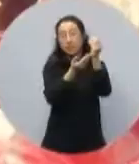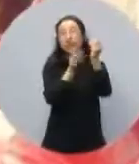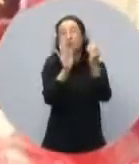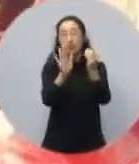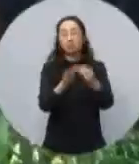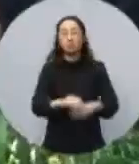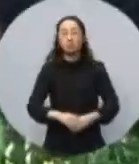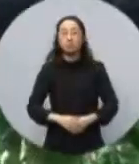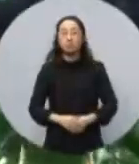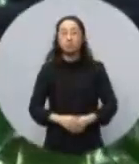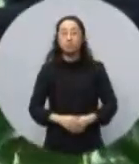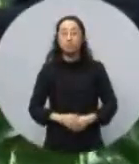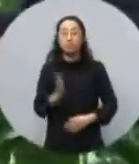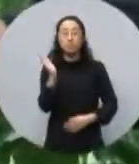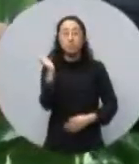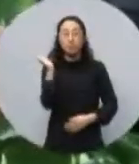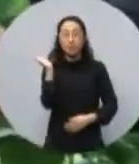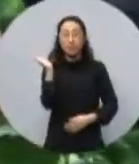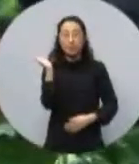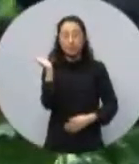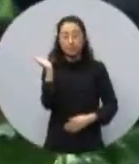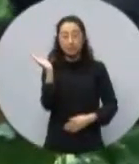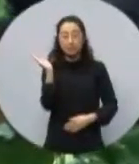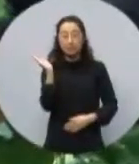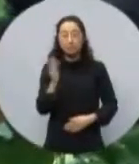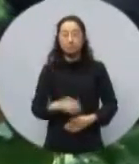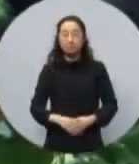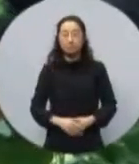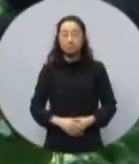。 これがサザンピース、